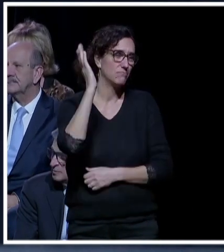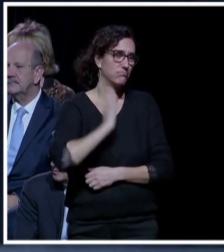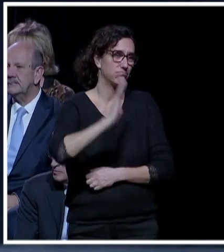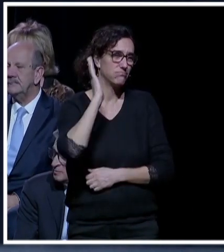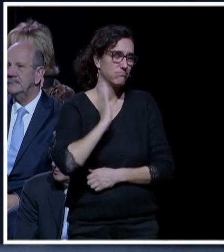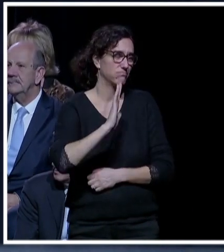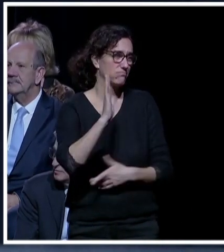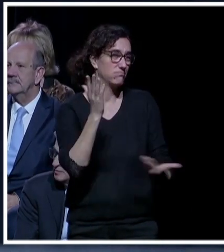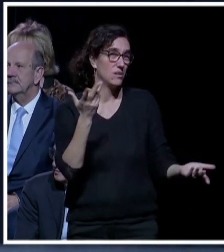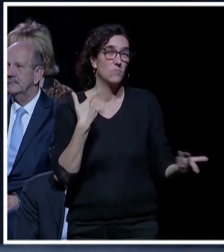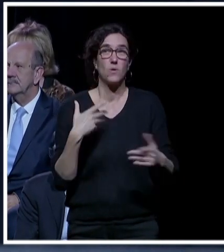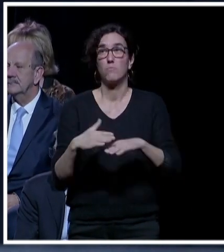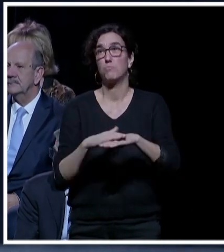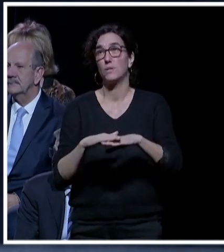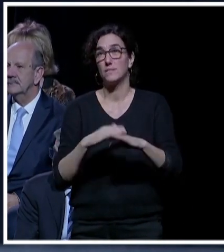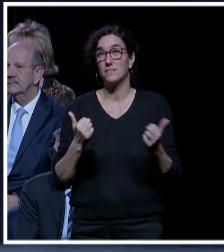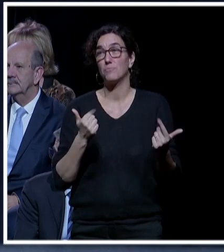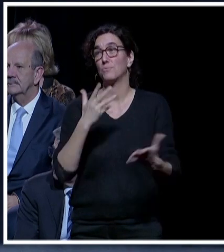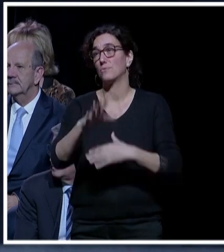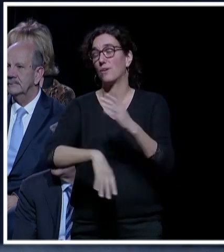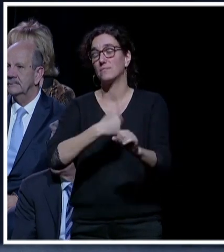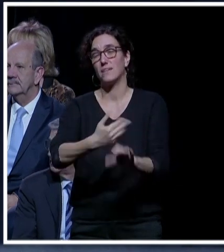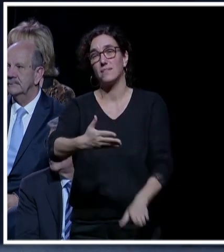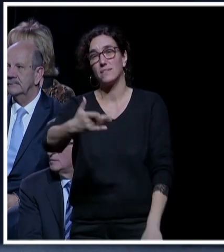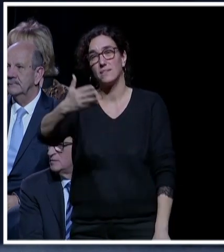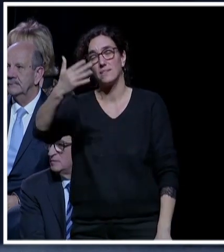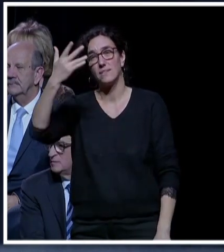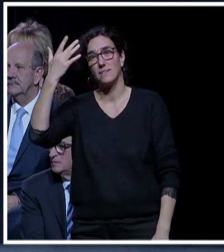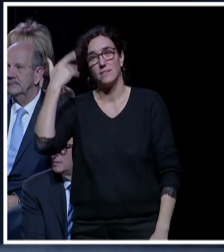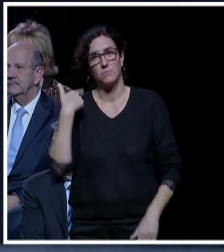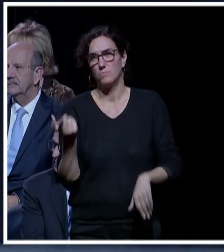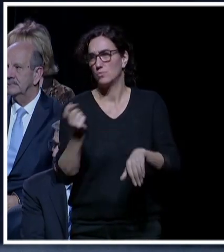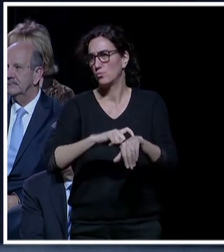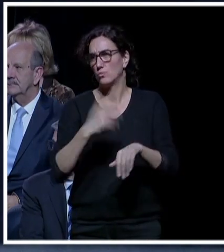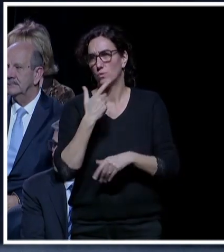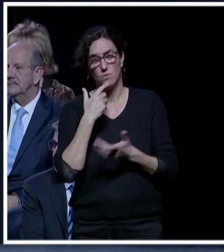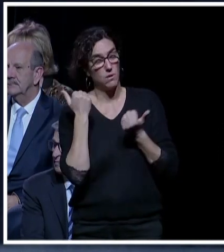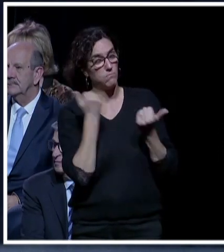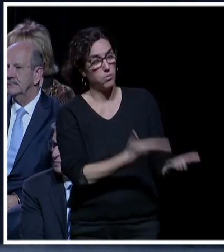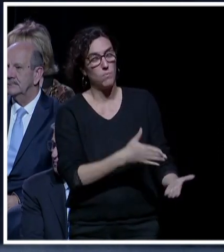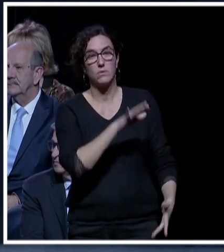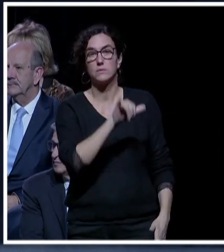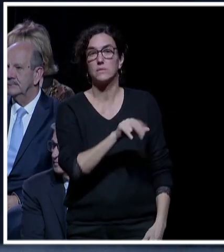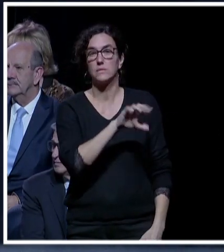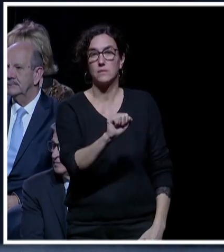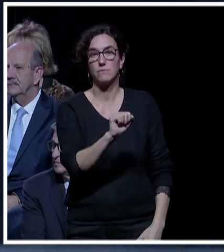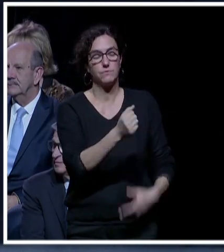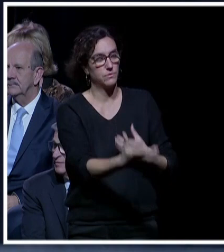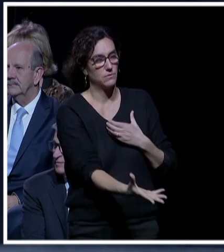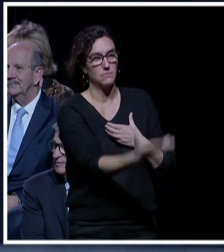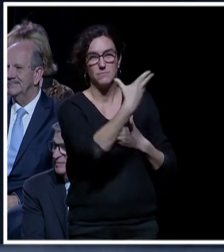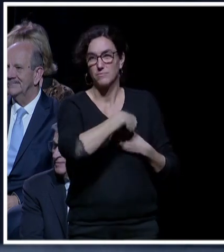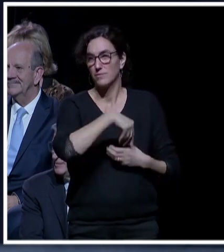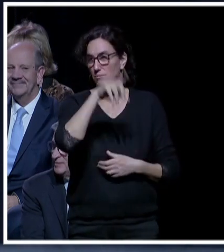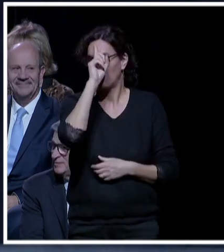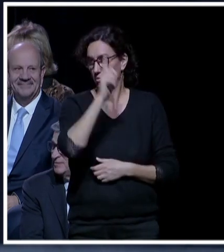maintenant. Eh bien, dès le départ, j'ai proposé à Yves de venir me rejoindre parce que nous avons immédiatement matché,